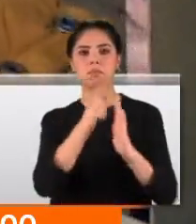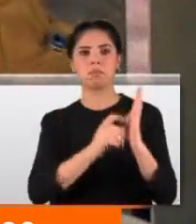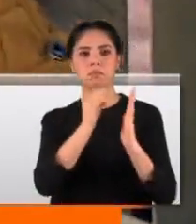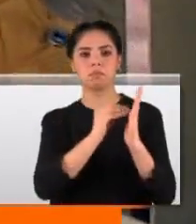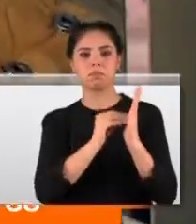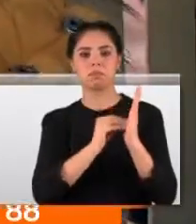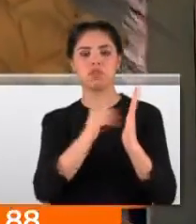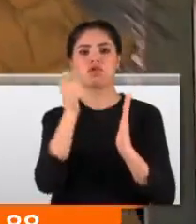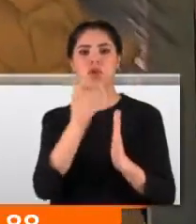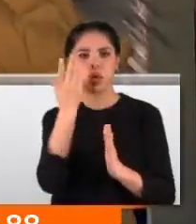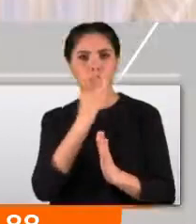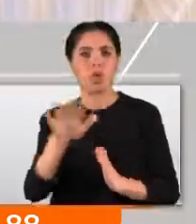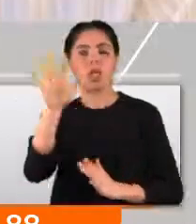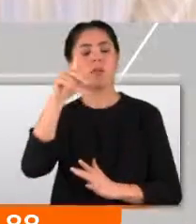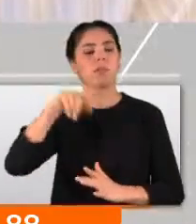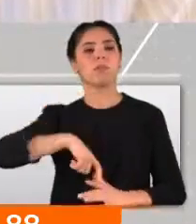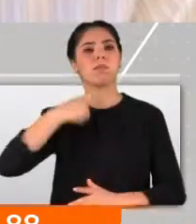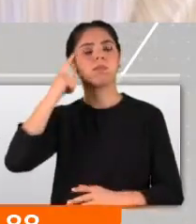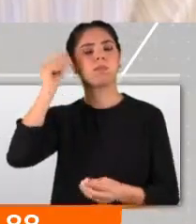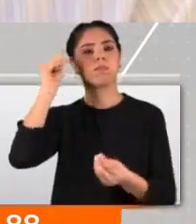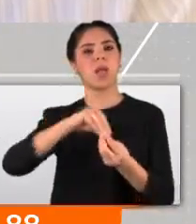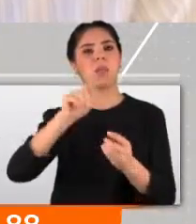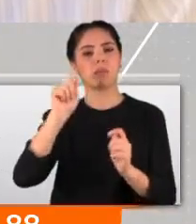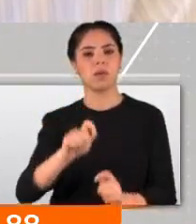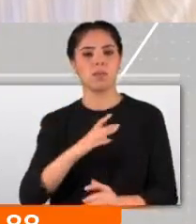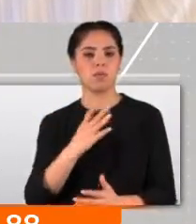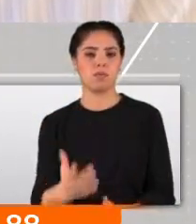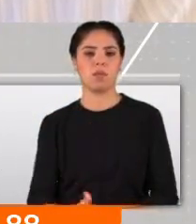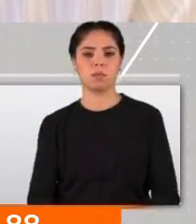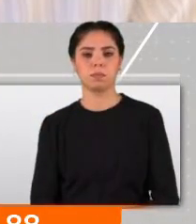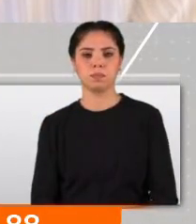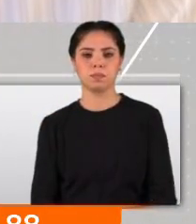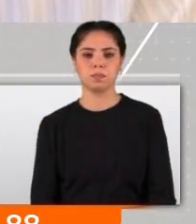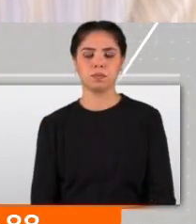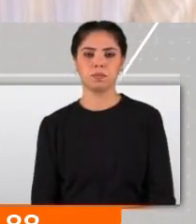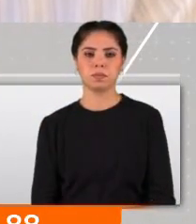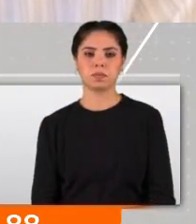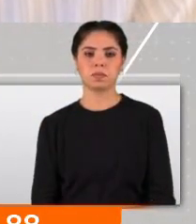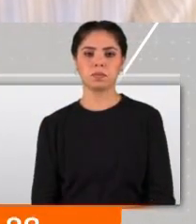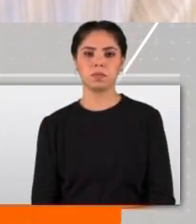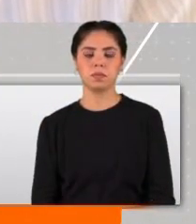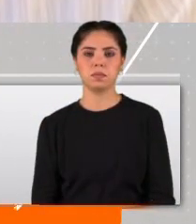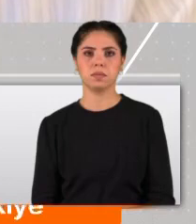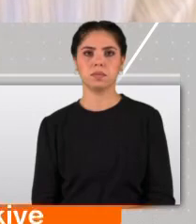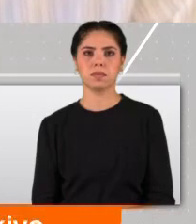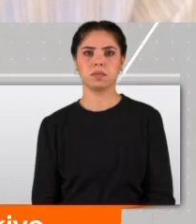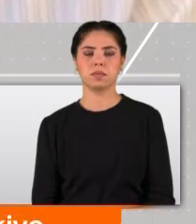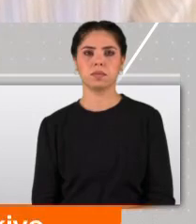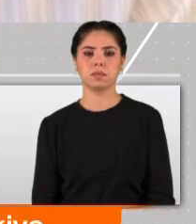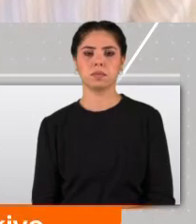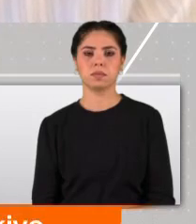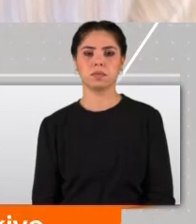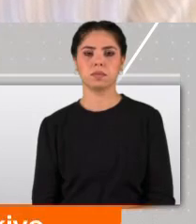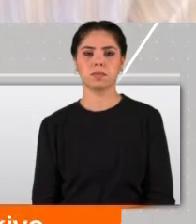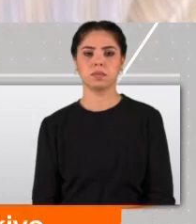için herkes kafasına göre zam yapıyor yani. Özel okullar restoran işletmeciliğini bir kenara bırakıp herhalde turizm işine de girdiler. Yani gezilerden de